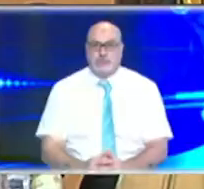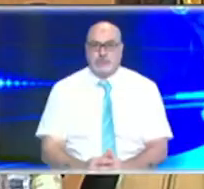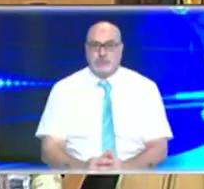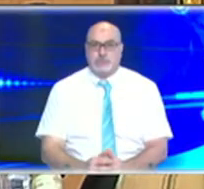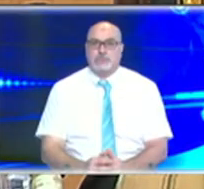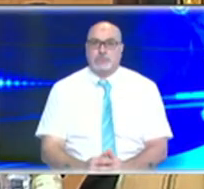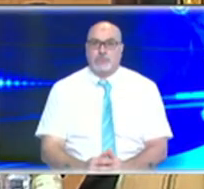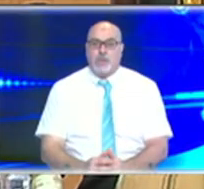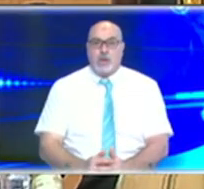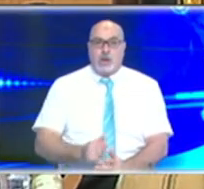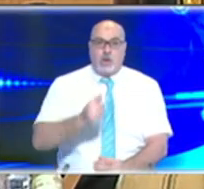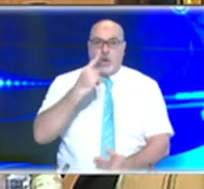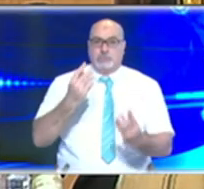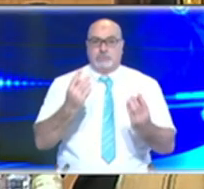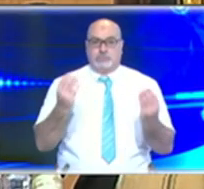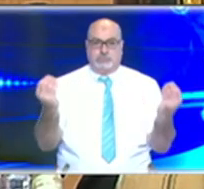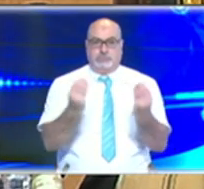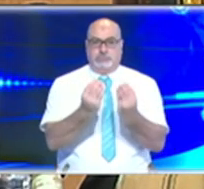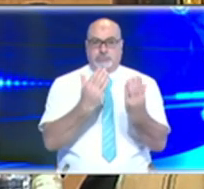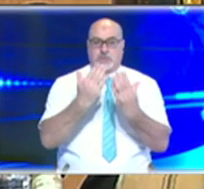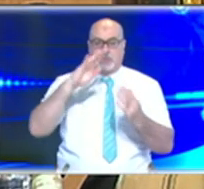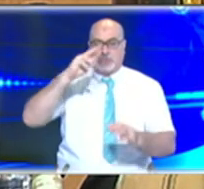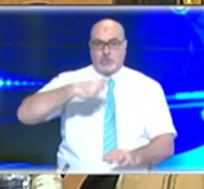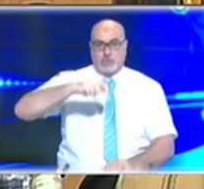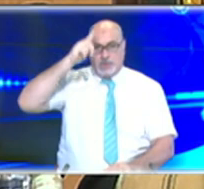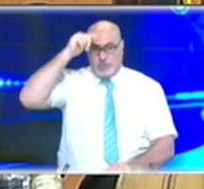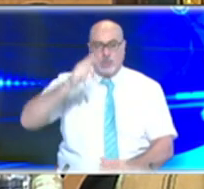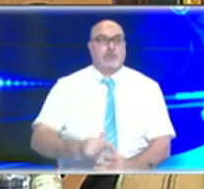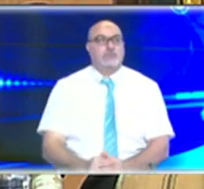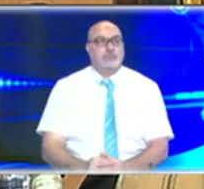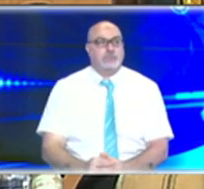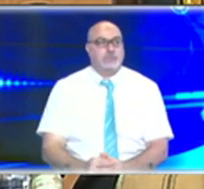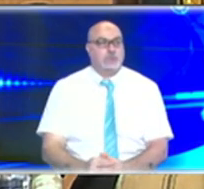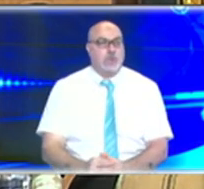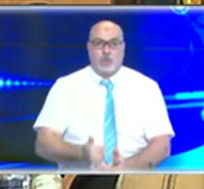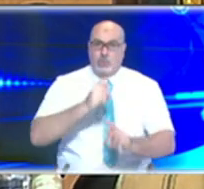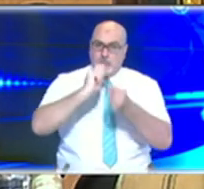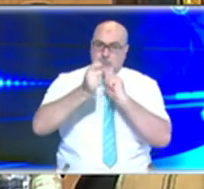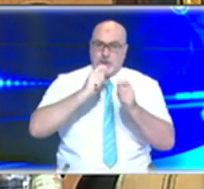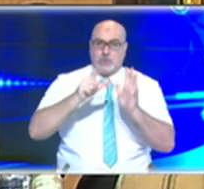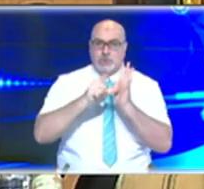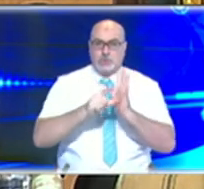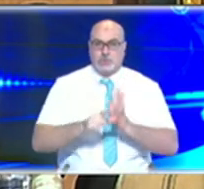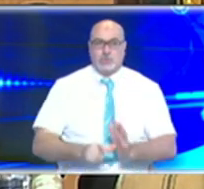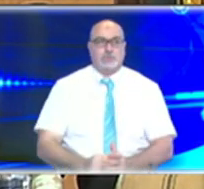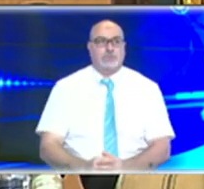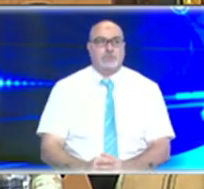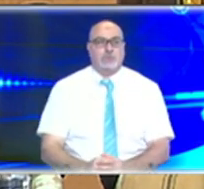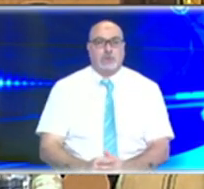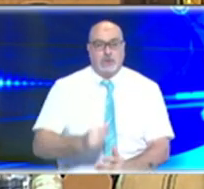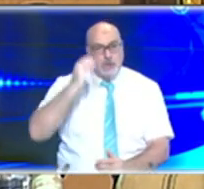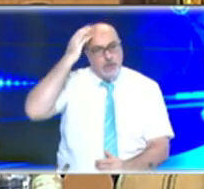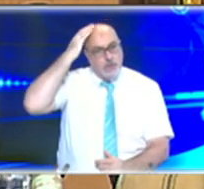نعتقد أن المقاربة التي اعتمدها السيد رئيس الجمهورية في مناقشة الدستور من